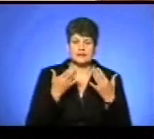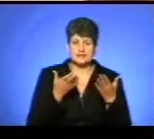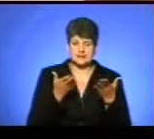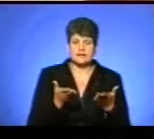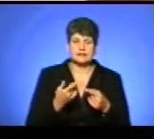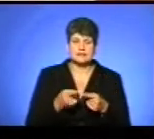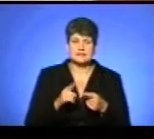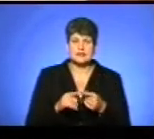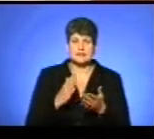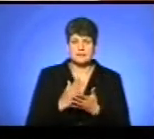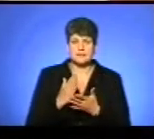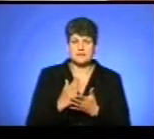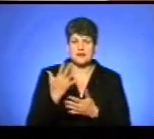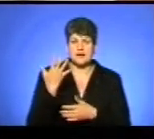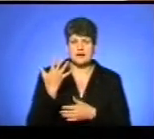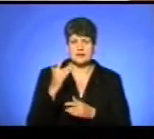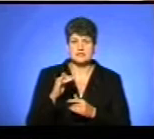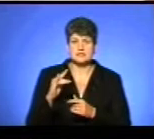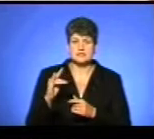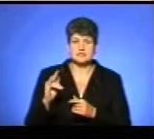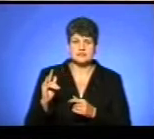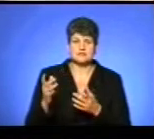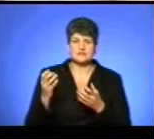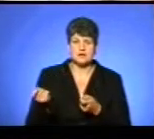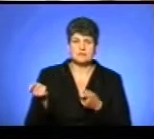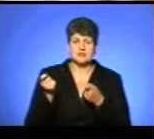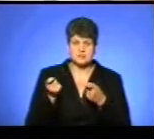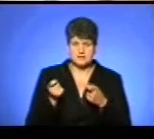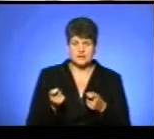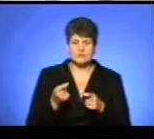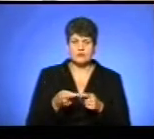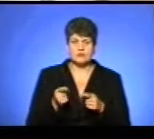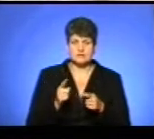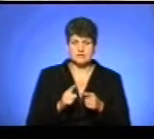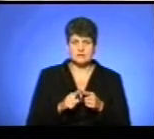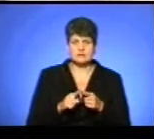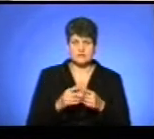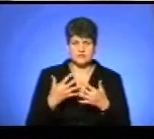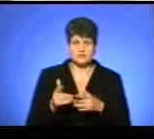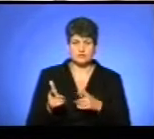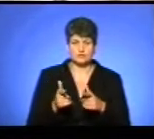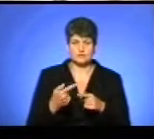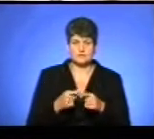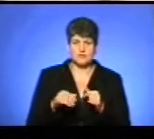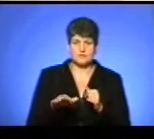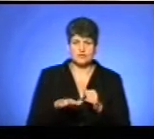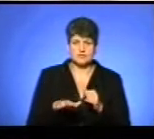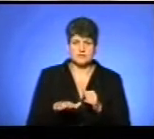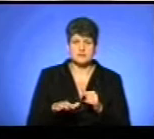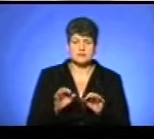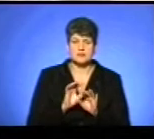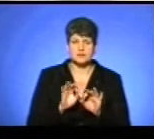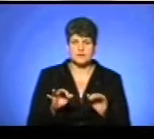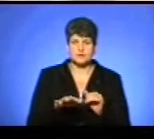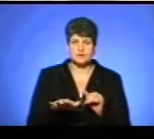вже є 5 стільців, тобто ще ми принесемо, тобто вже настраємо цей процес. Ви така зона перший раз, тому зараз дуже